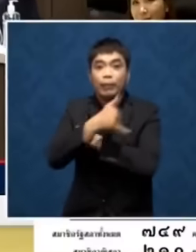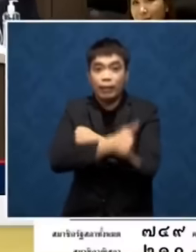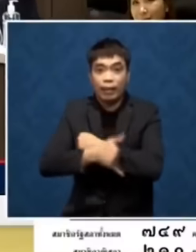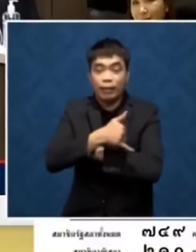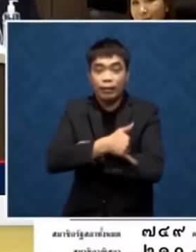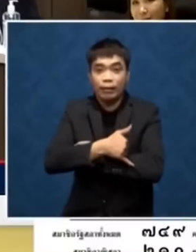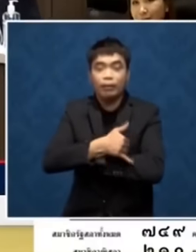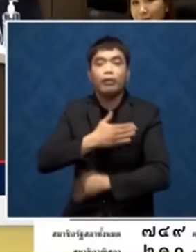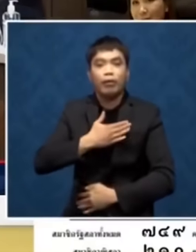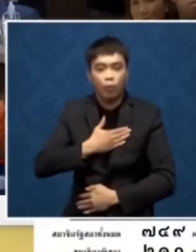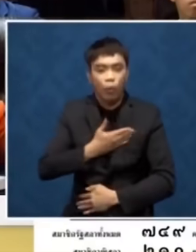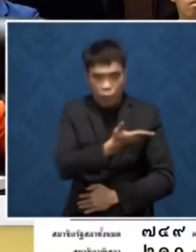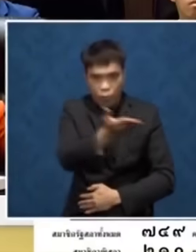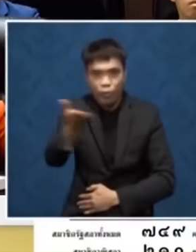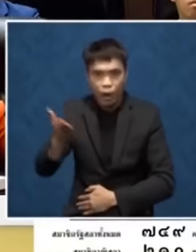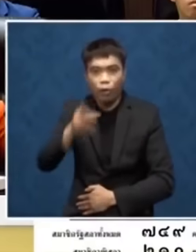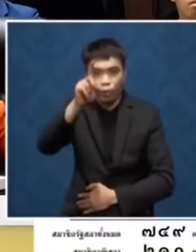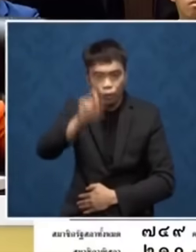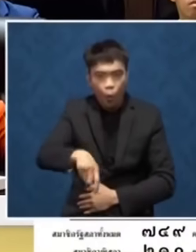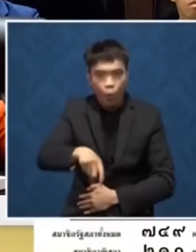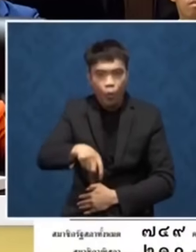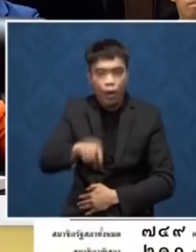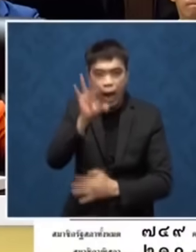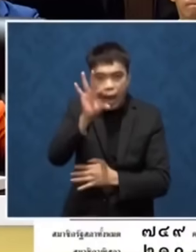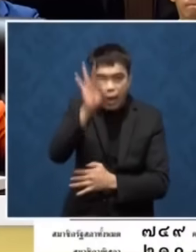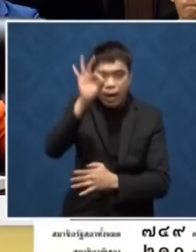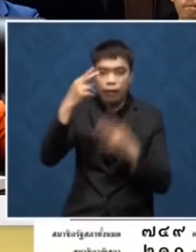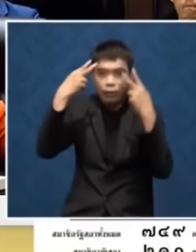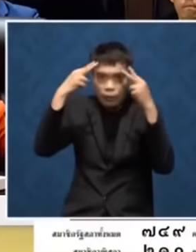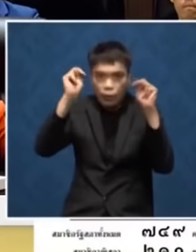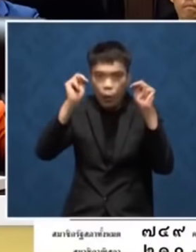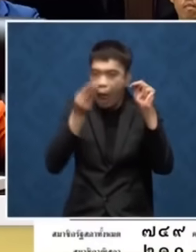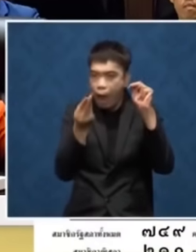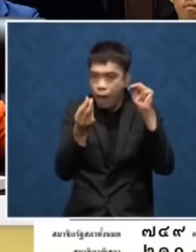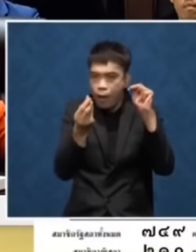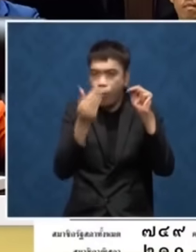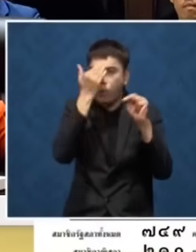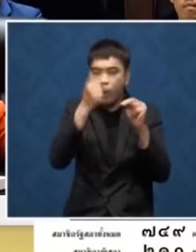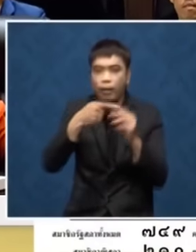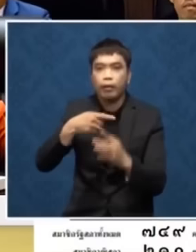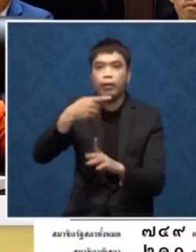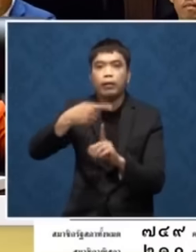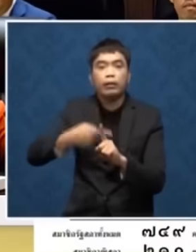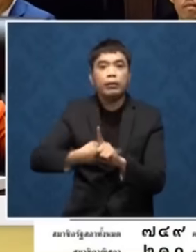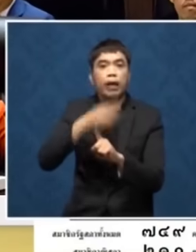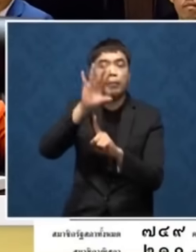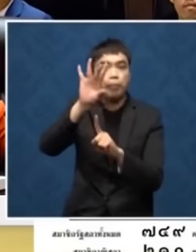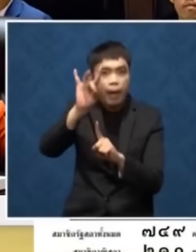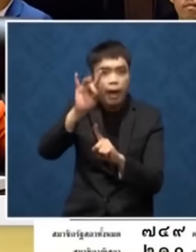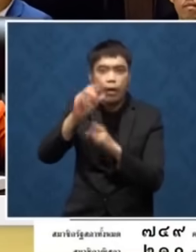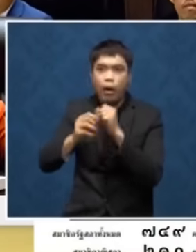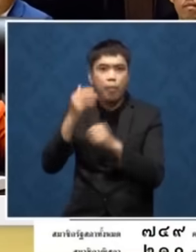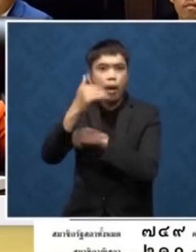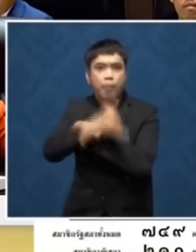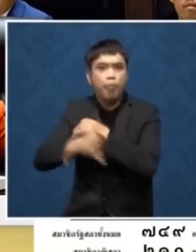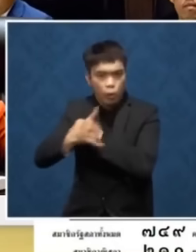จะเป็นการชี้แจงสิทธิ์ในการชี้แจงการถูกพาดพิงมานะฮะอาจจะต้องฟังมาช่วงบางตอนได้ไหมฮะเดี๋ยวทีมรอเสียงขึ้นนิดนึงได้ไหม การประชุมที่สหประชาชาติที่นิ